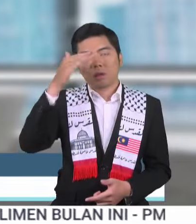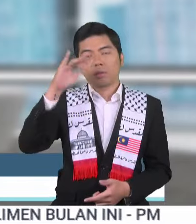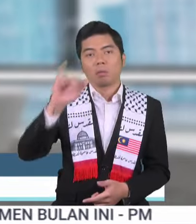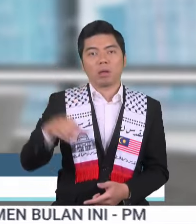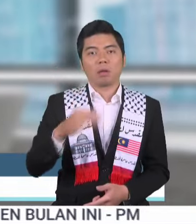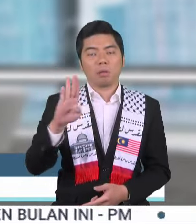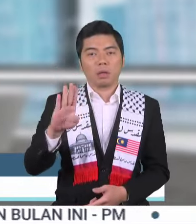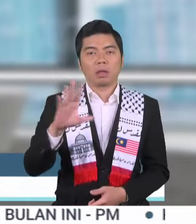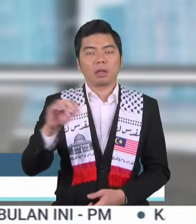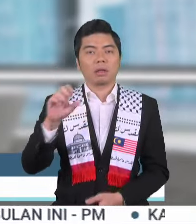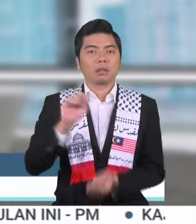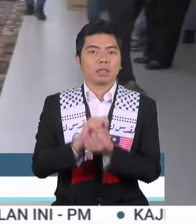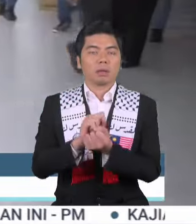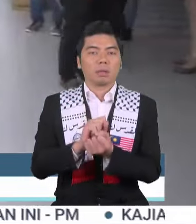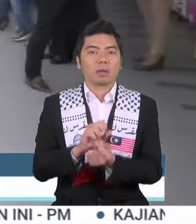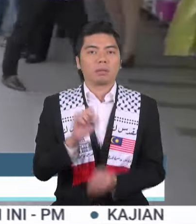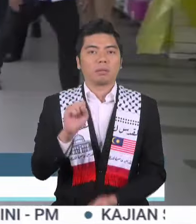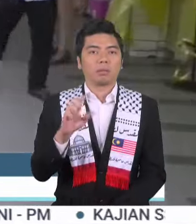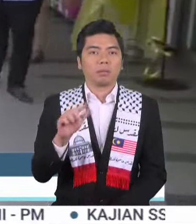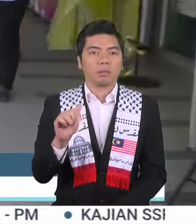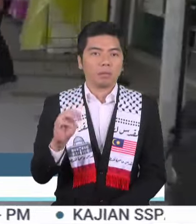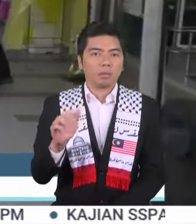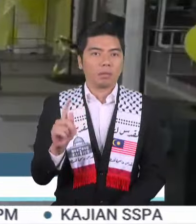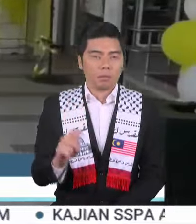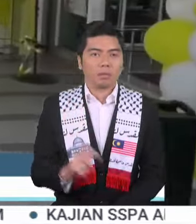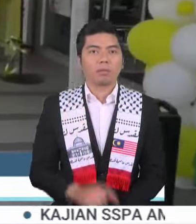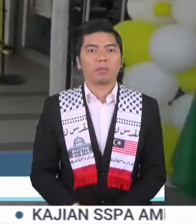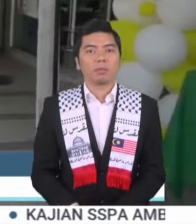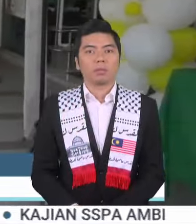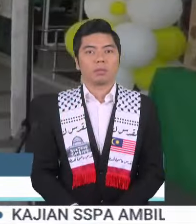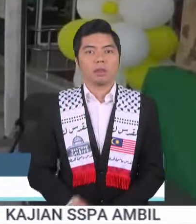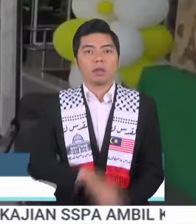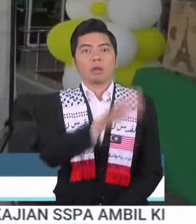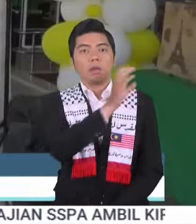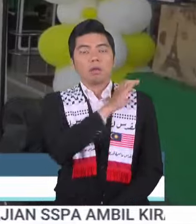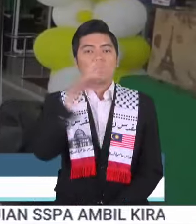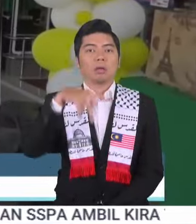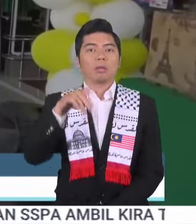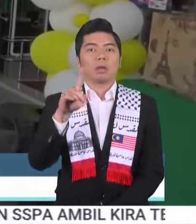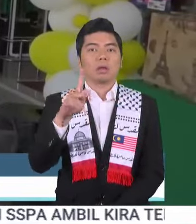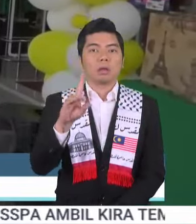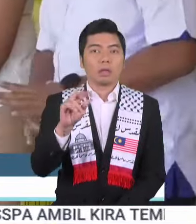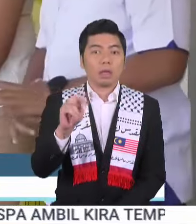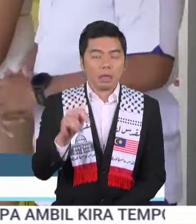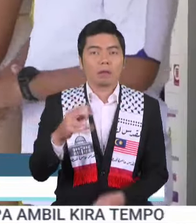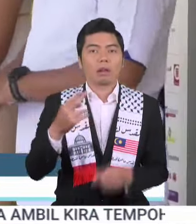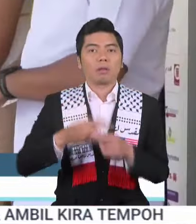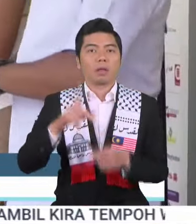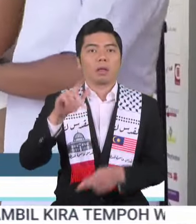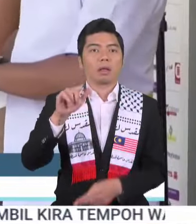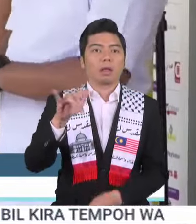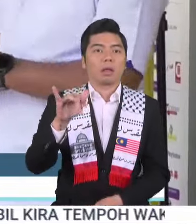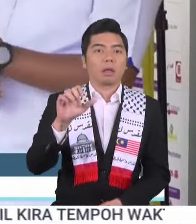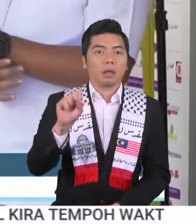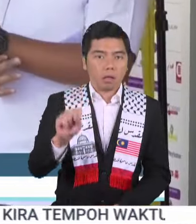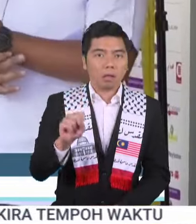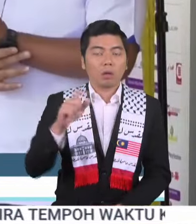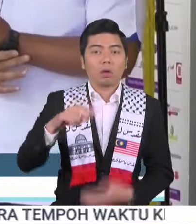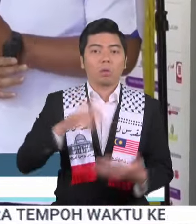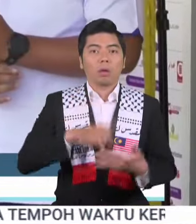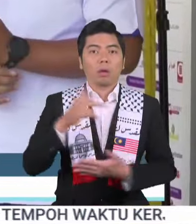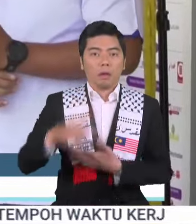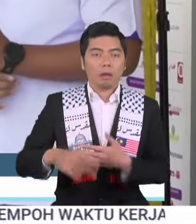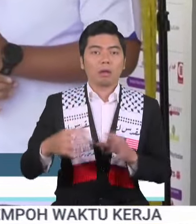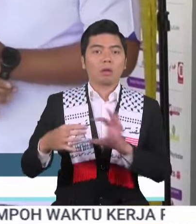dan pontian pengarah kpdn Negeri Lil saslinda pronomo berkata program dengan